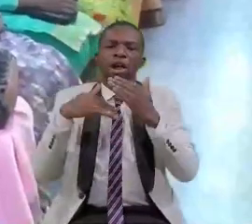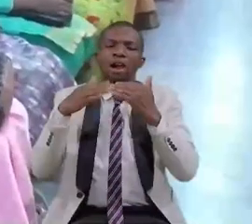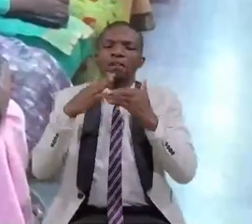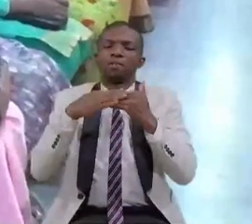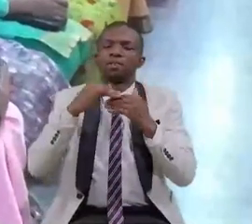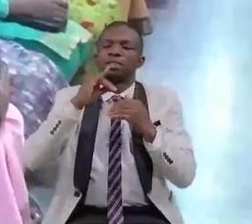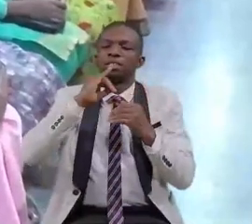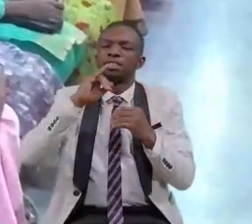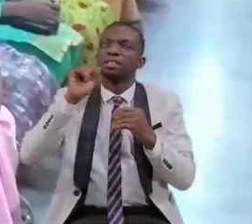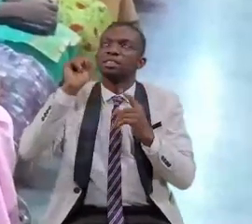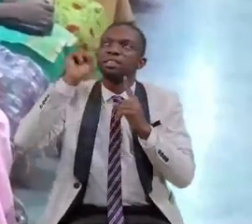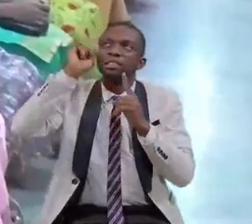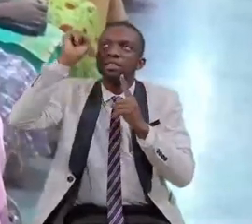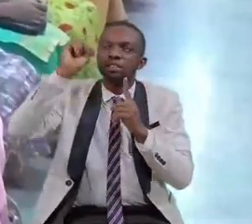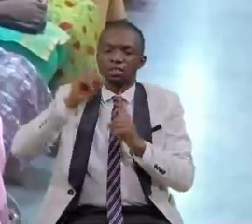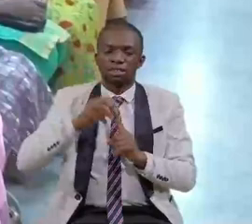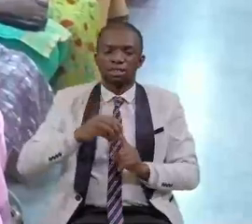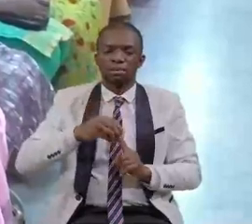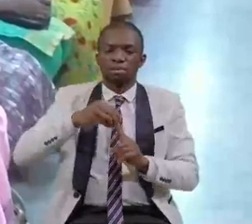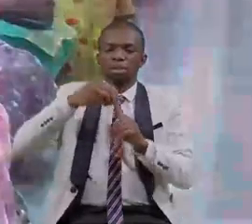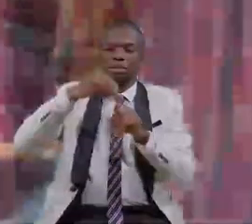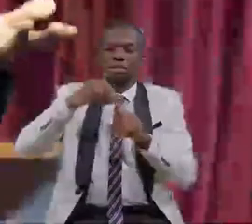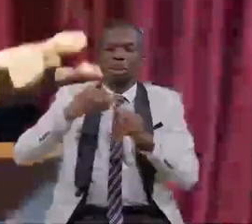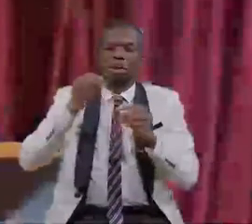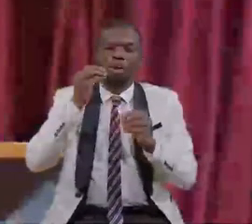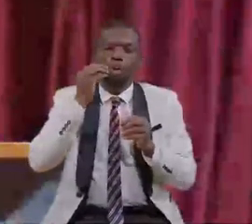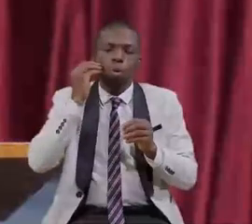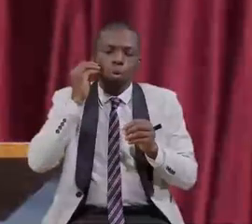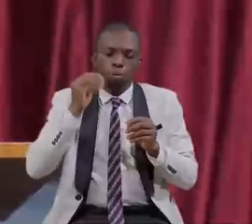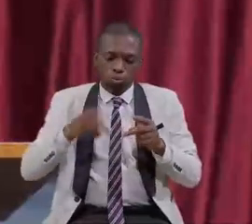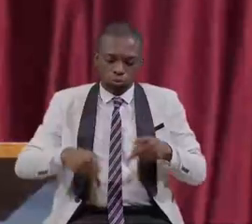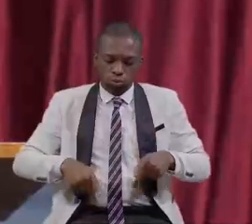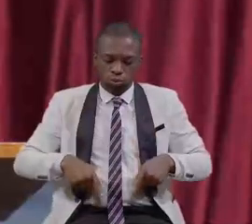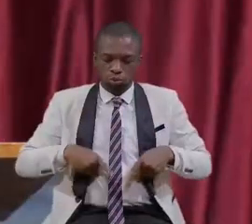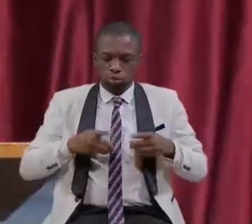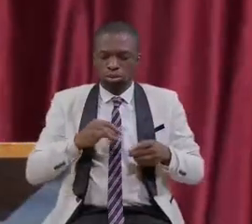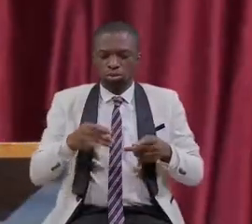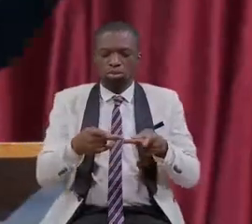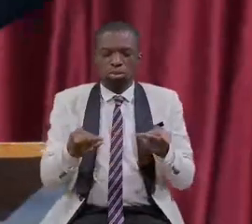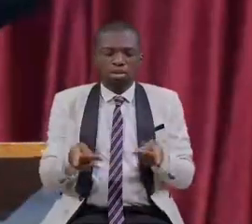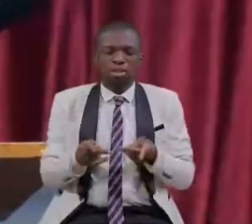Mais le ciel est son habitation spéciale. Donc Jésus a dit,